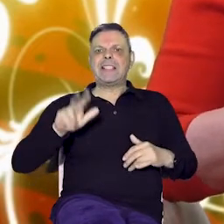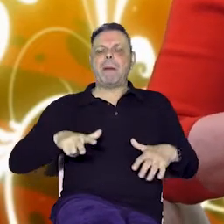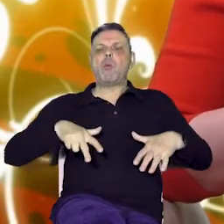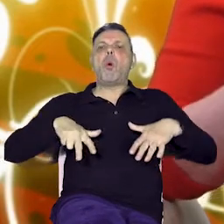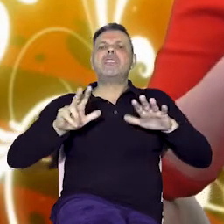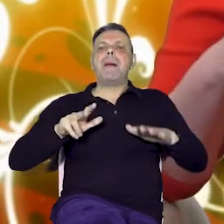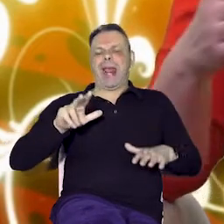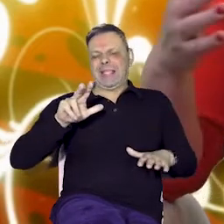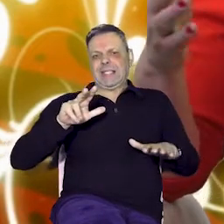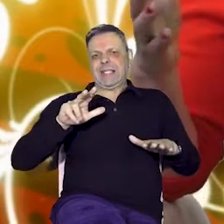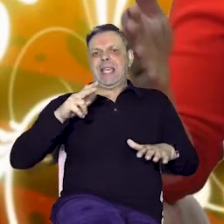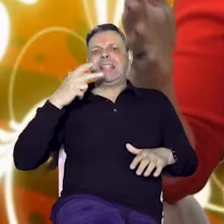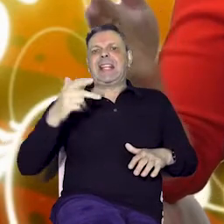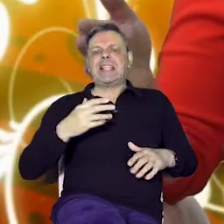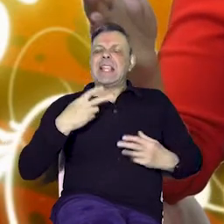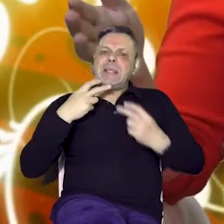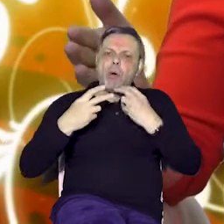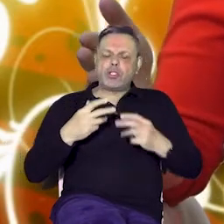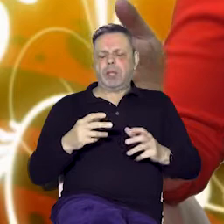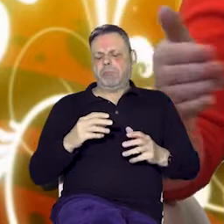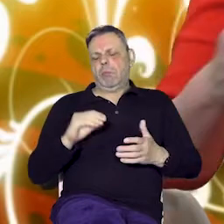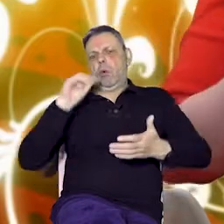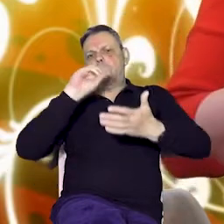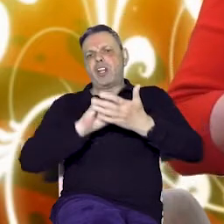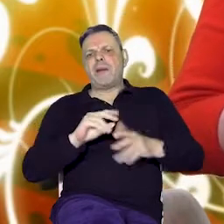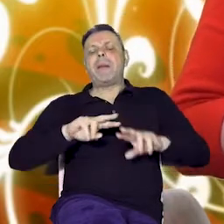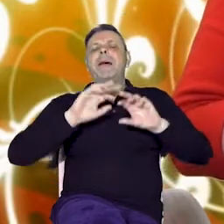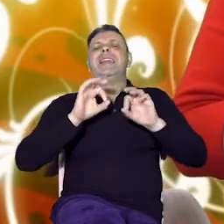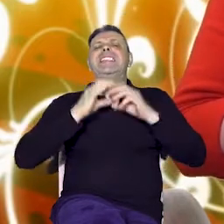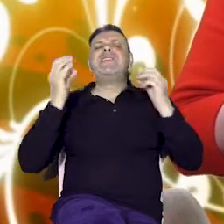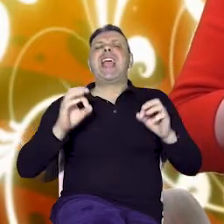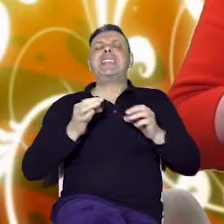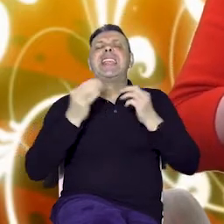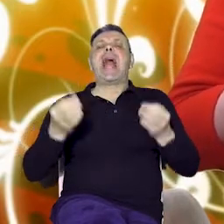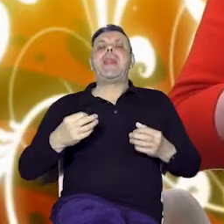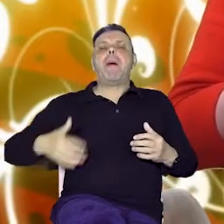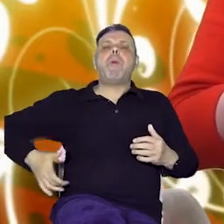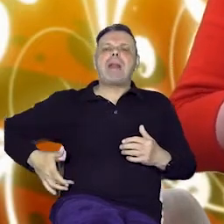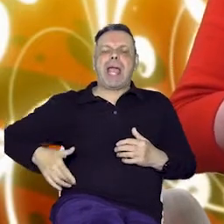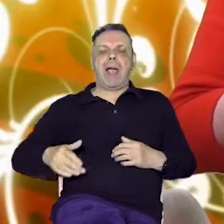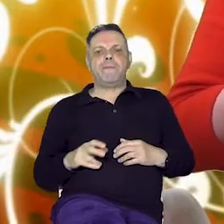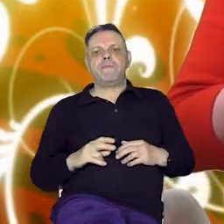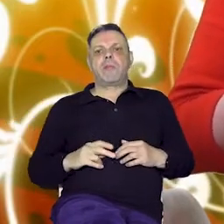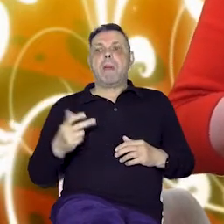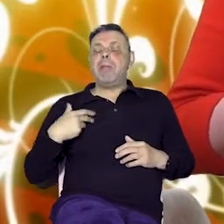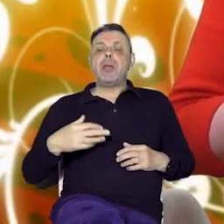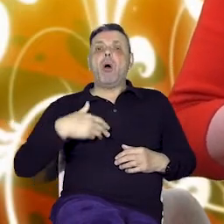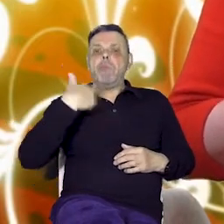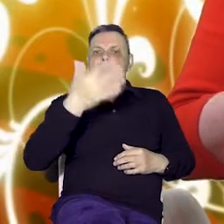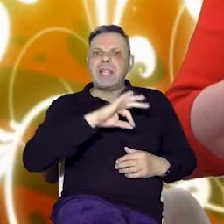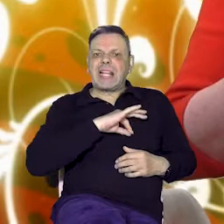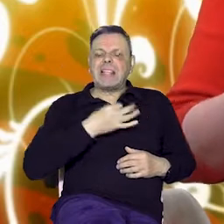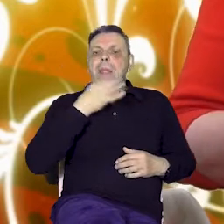18.30 simpoziji u povodu obilježavanja Svjetskog dana bubrega. Mi ćemo na tom simpoziju nagraditi